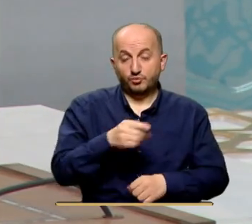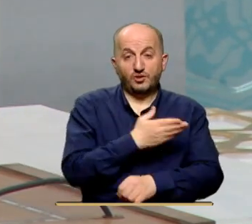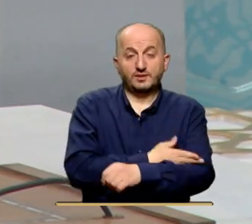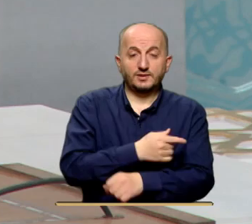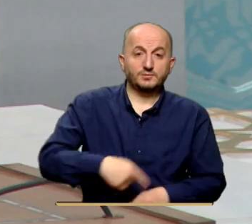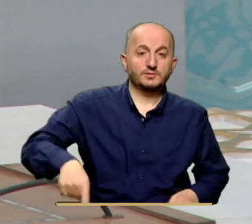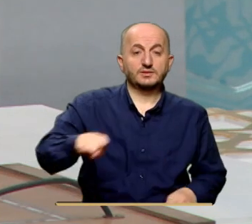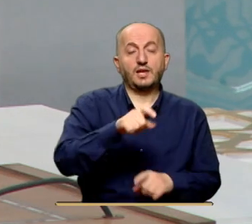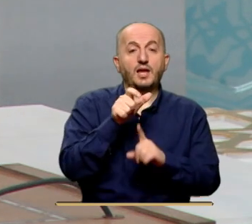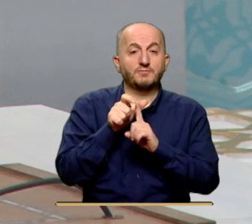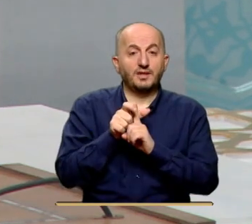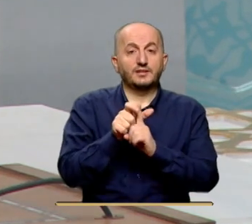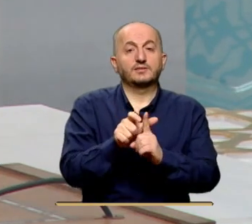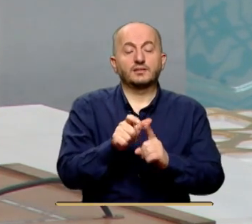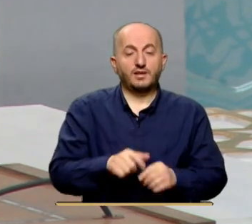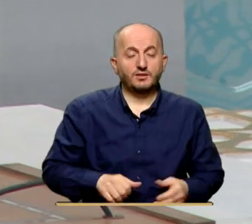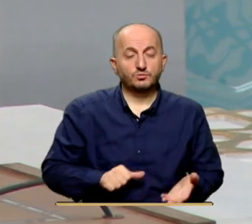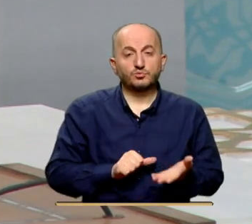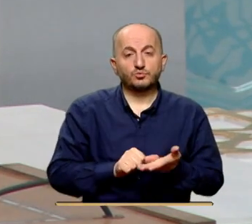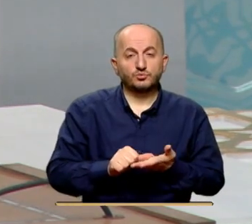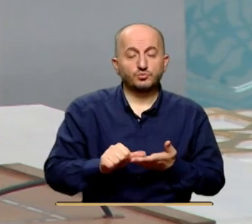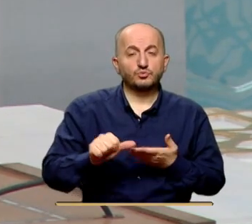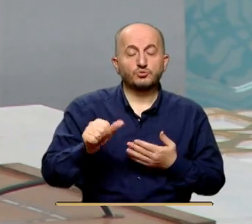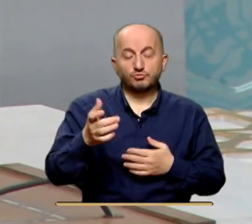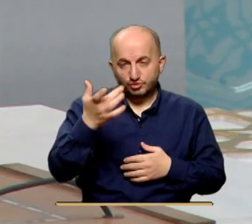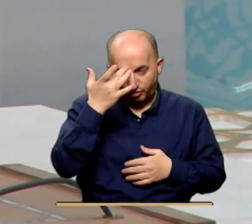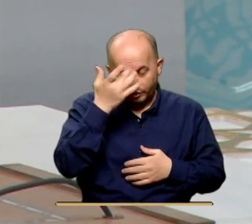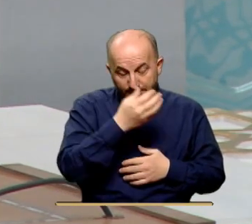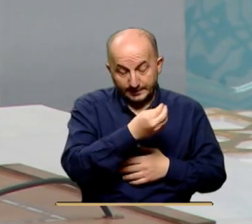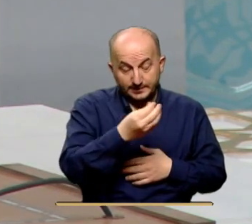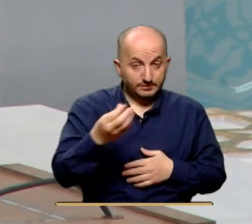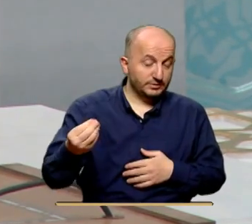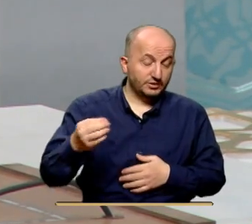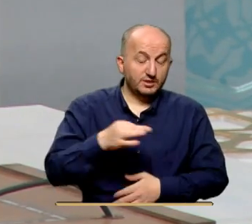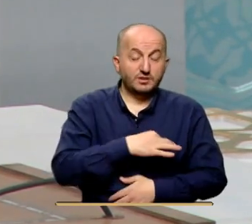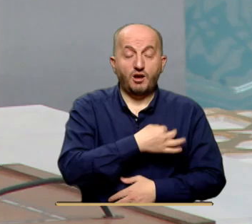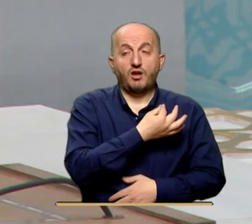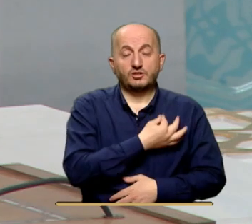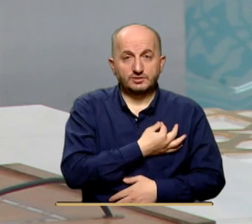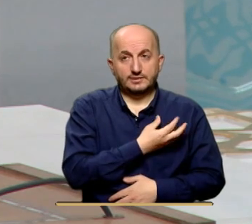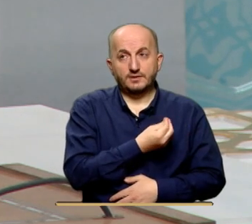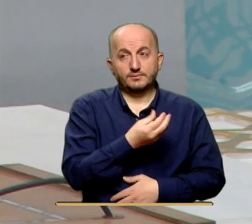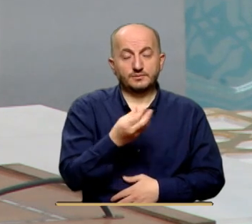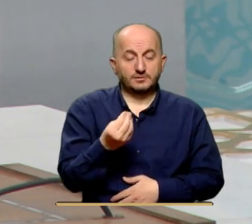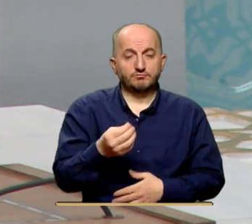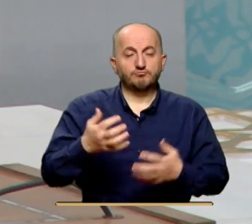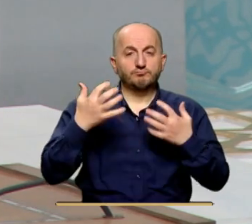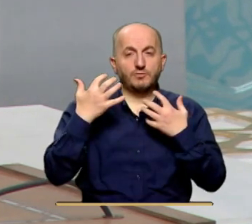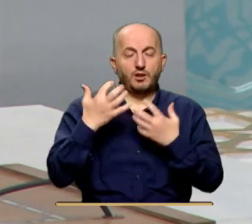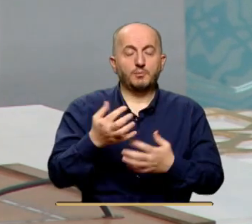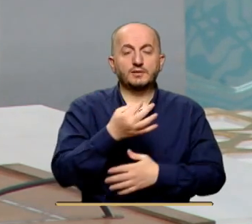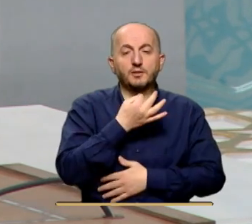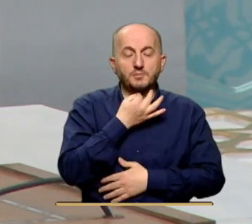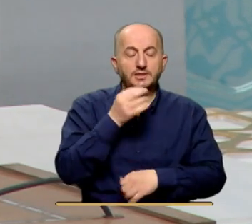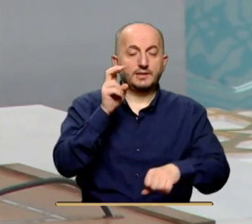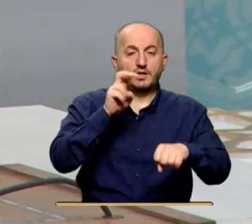bize emanet eden tüm şehitlerimizi, gazilerimizi rahmetle,